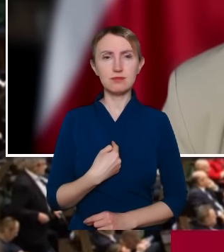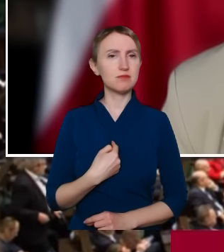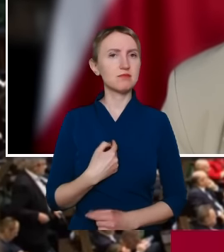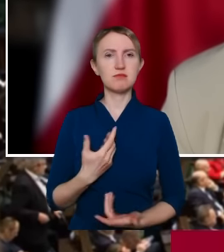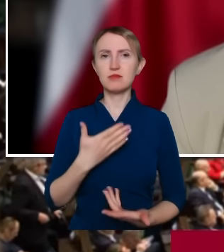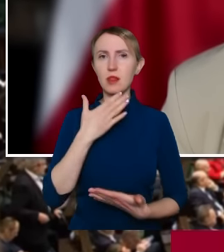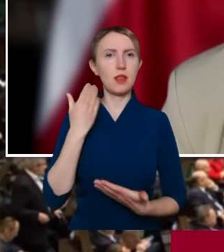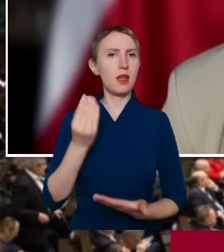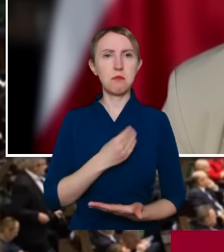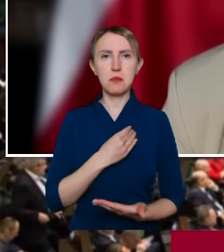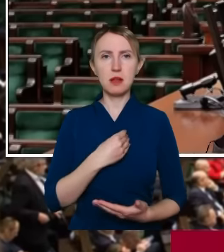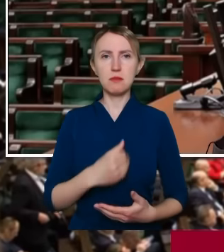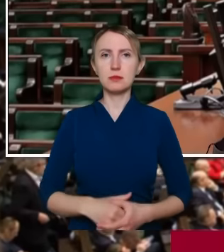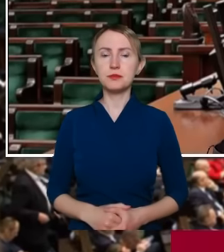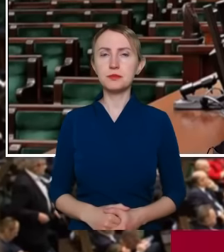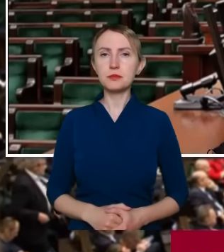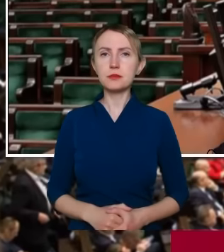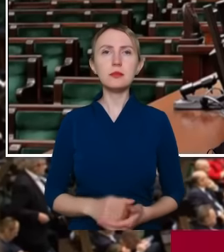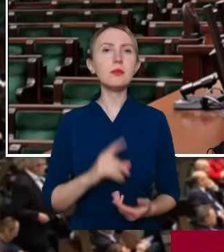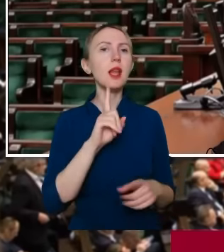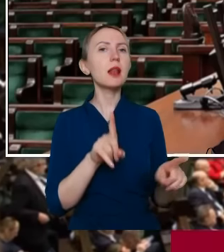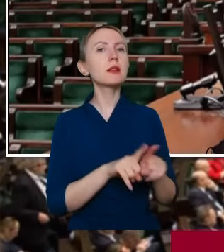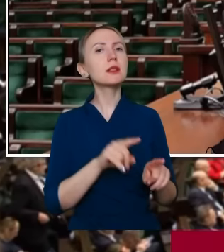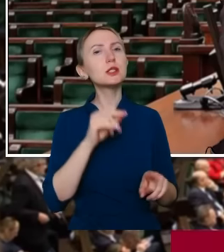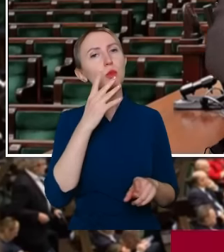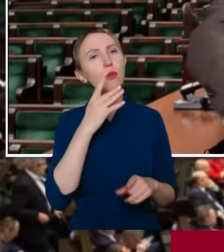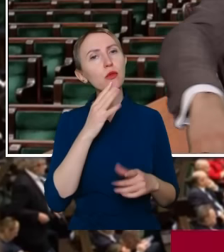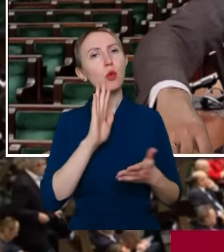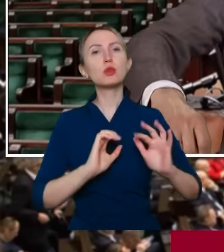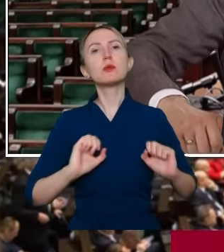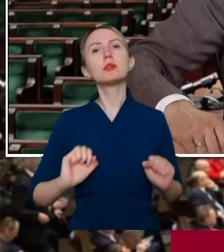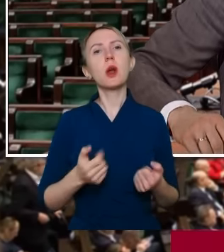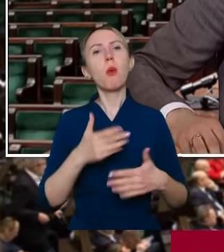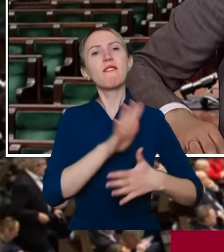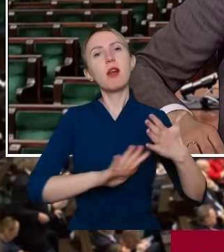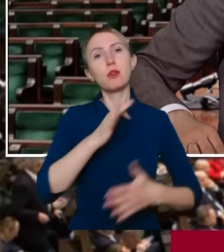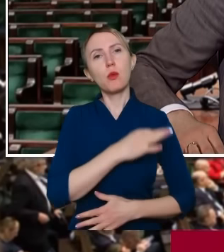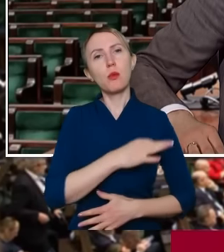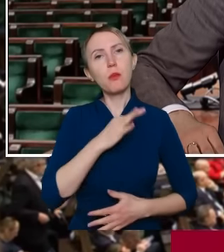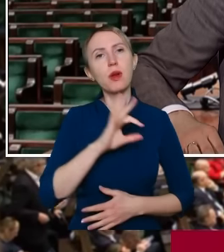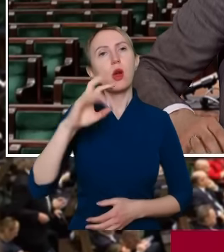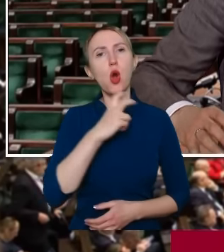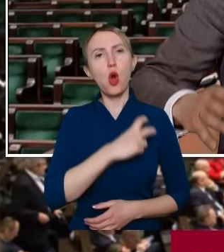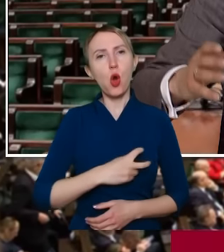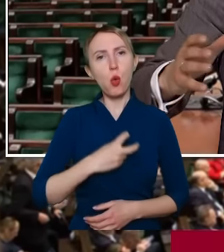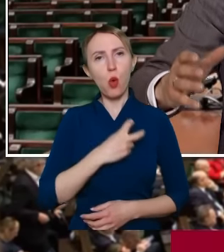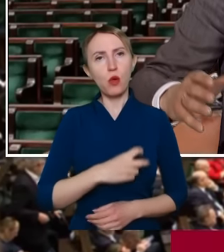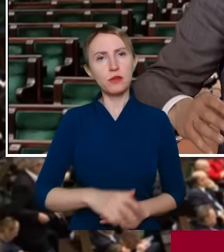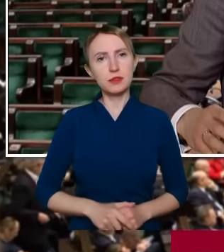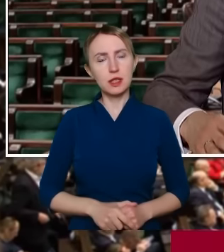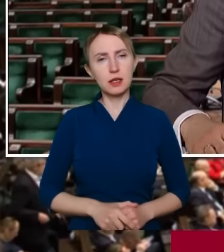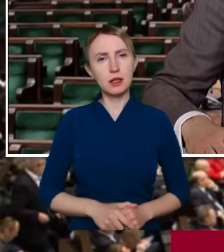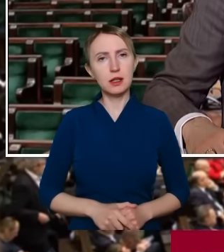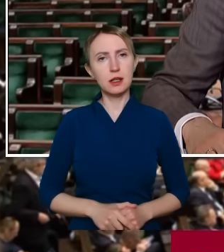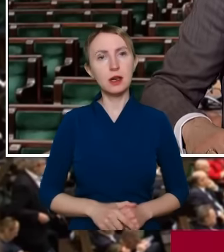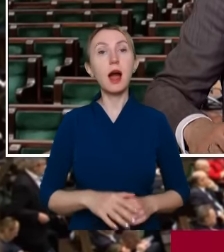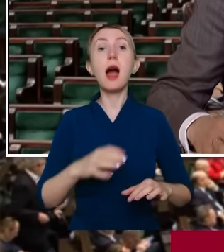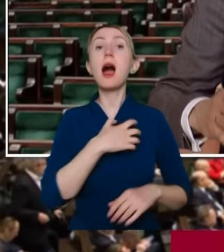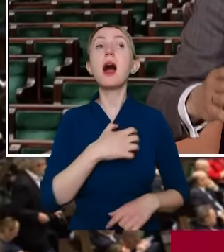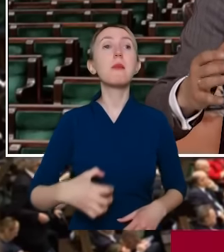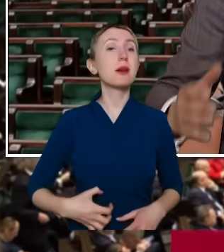już ale drugiej strony mówi też o pewnych mechanizmach pani poseł wewnątrz partii Szymona hołowni a sam marszałek nie